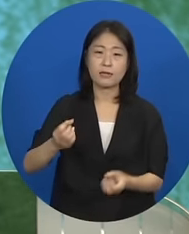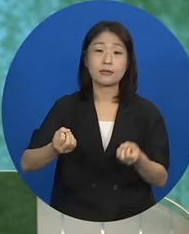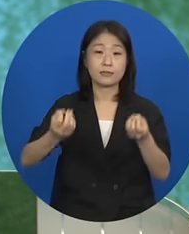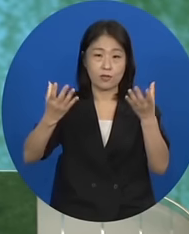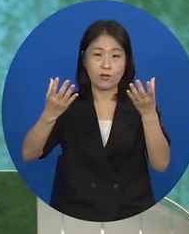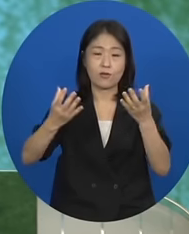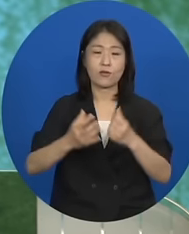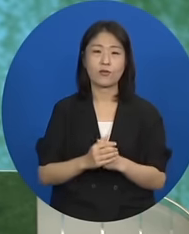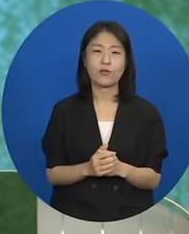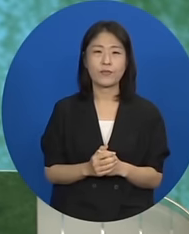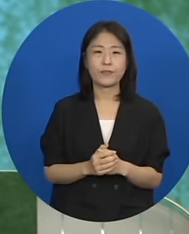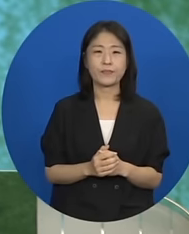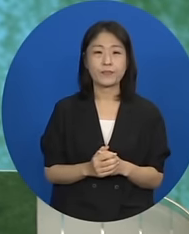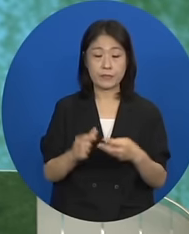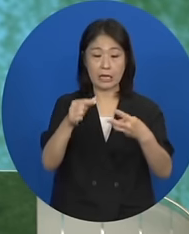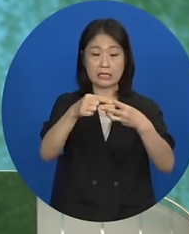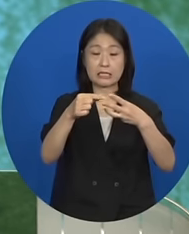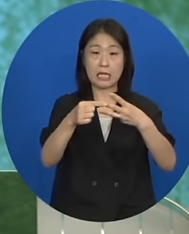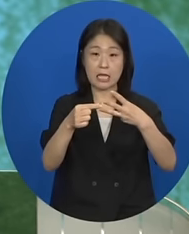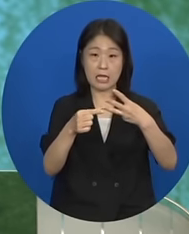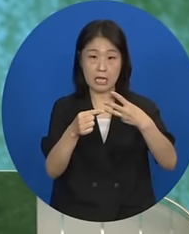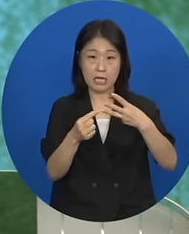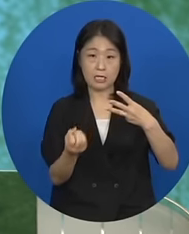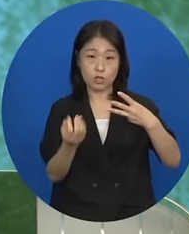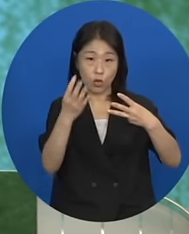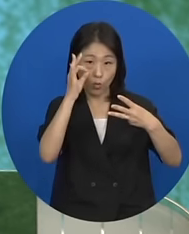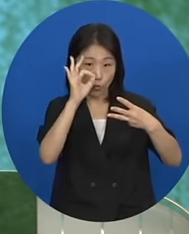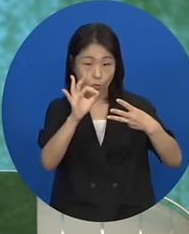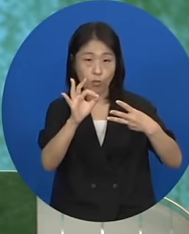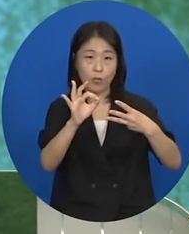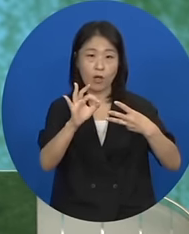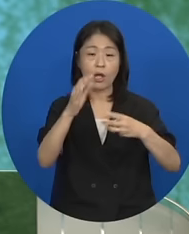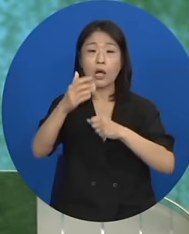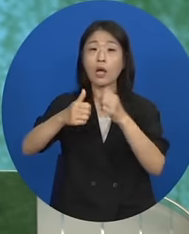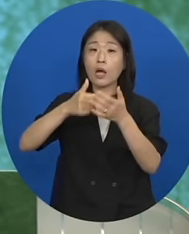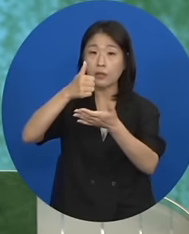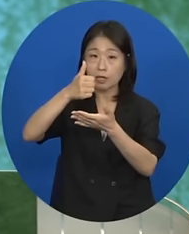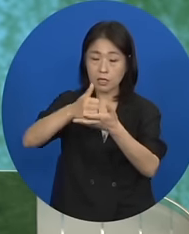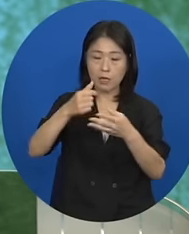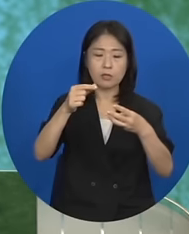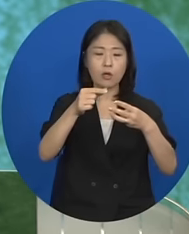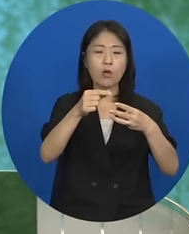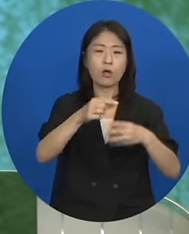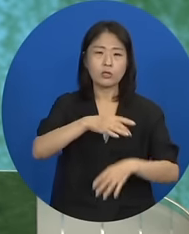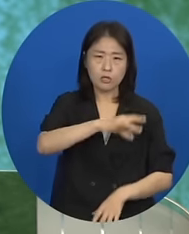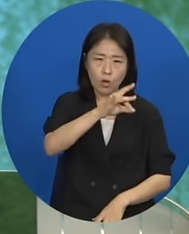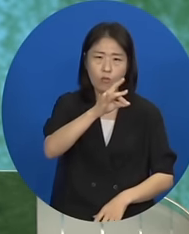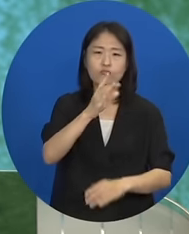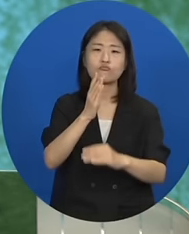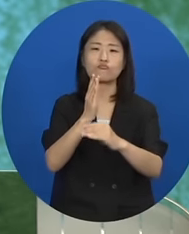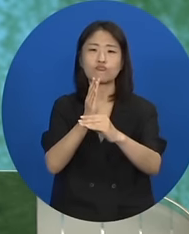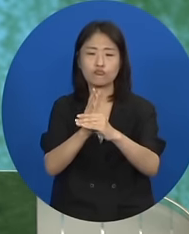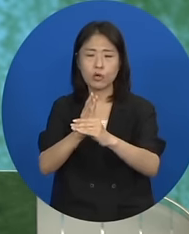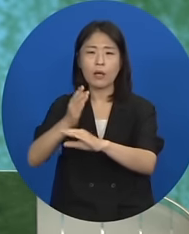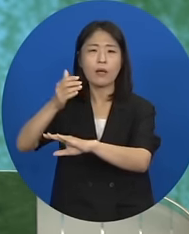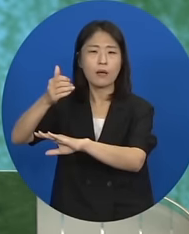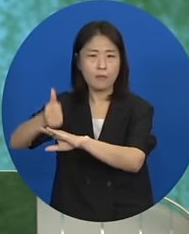하는 것이죠 자이 세 절기를 가만히 보게 되면 하나님께서 우리에게 처음과 중간과